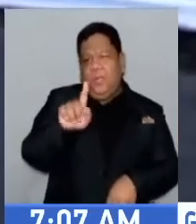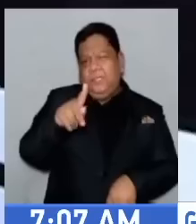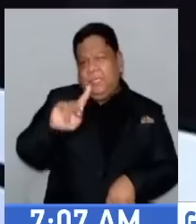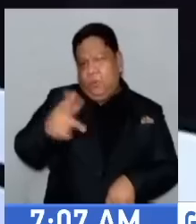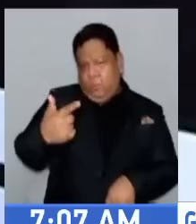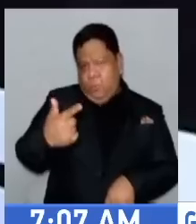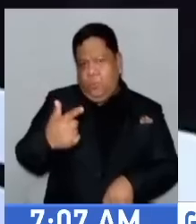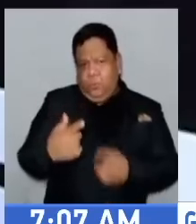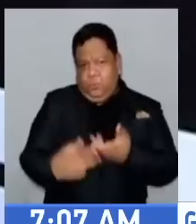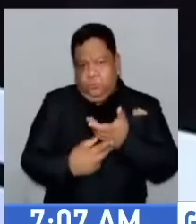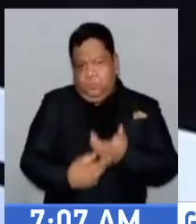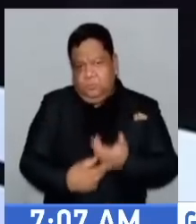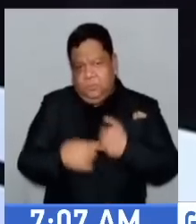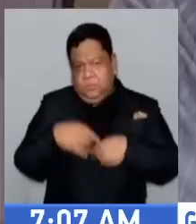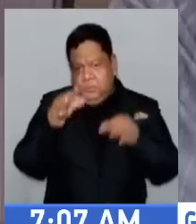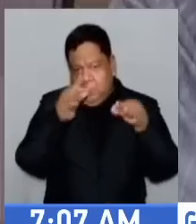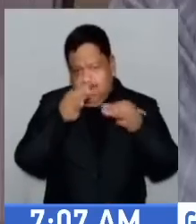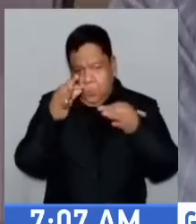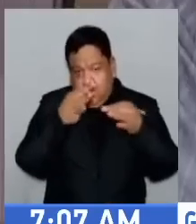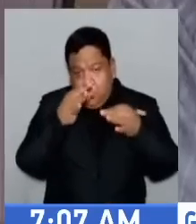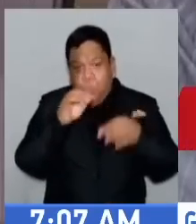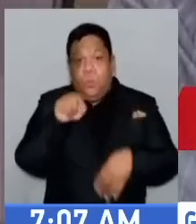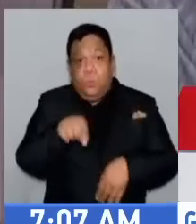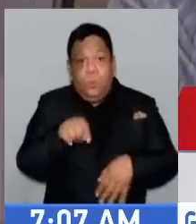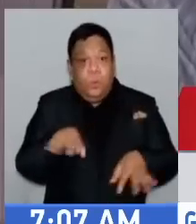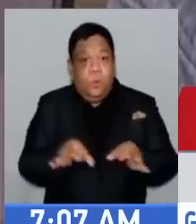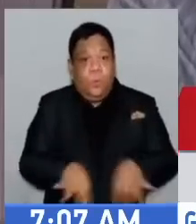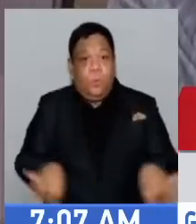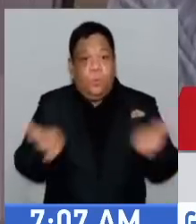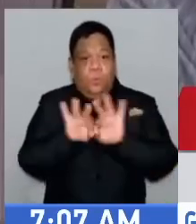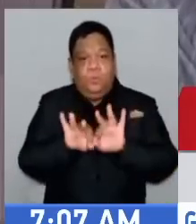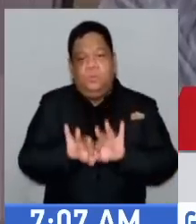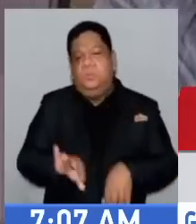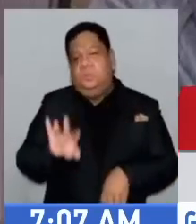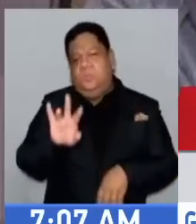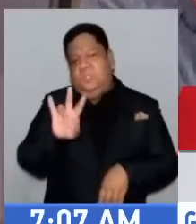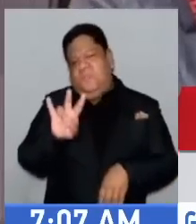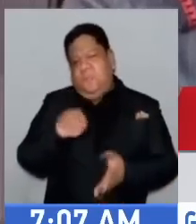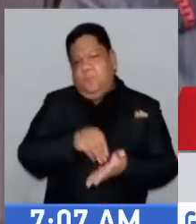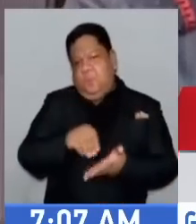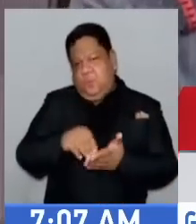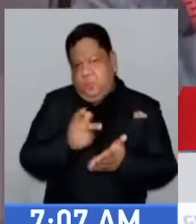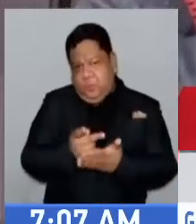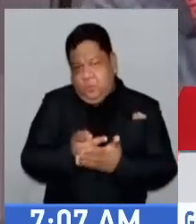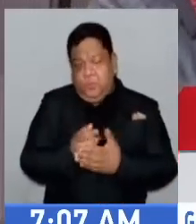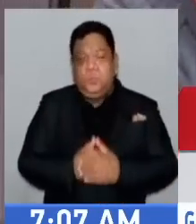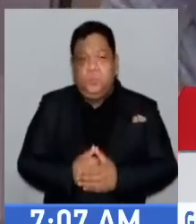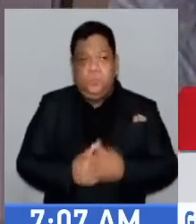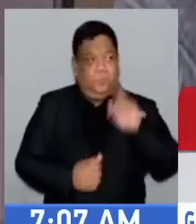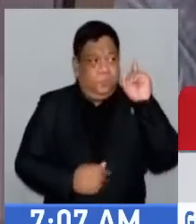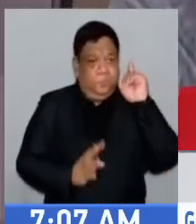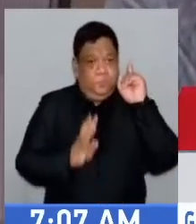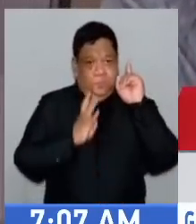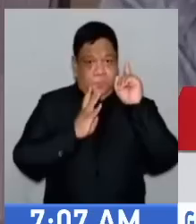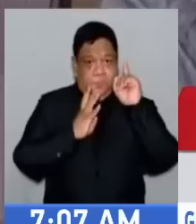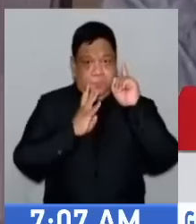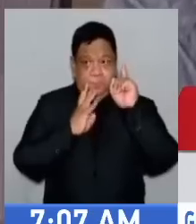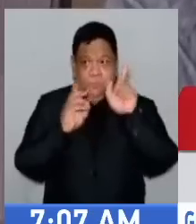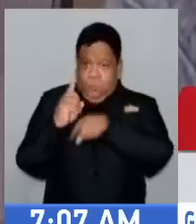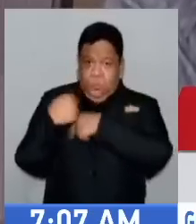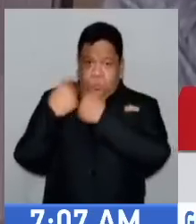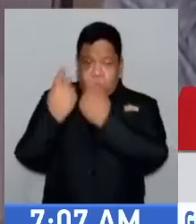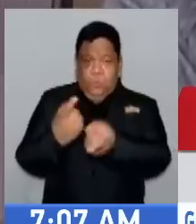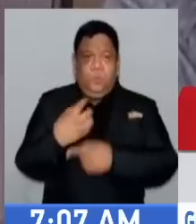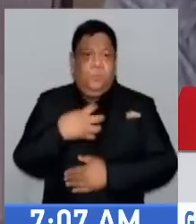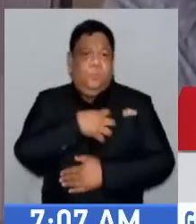ng mahigit 7.1 million pesos. Matagal ng operations yan at matagal na rin sinusubaybayan ng ating DDEU yan. May